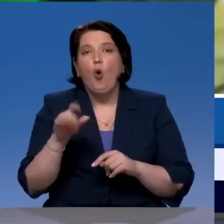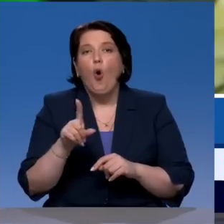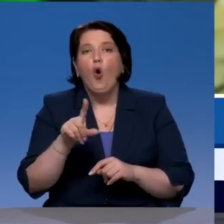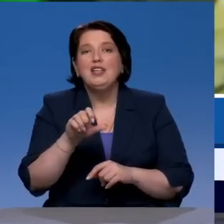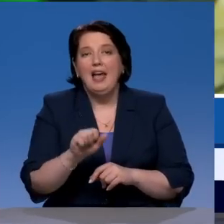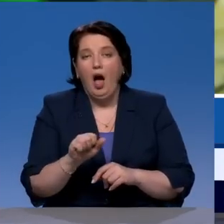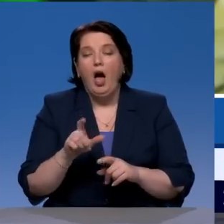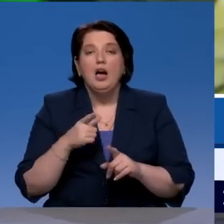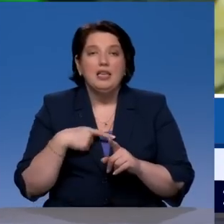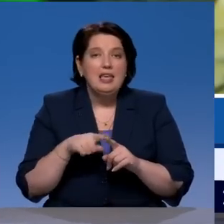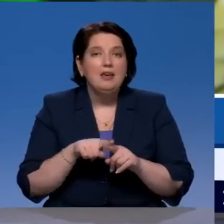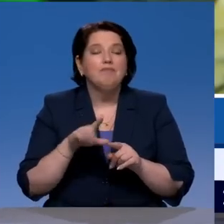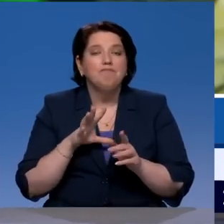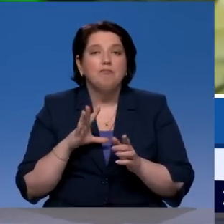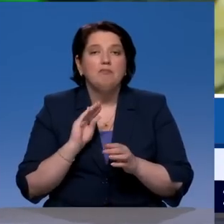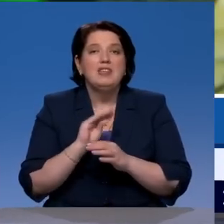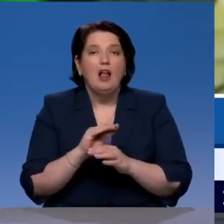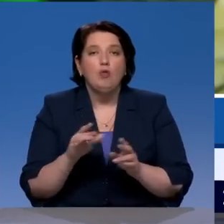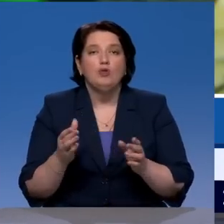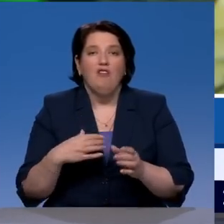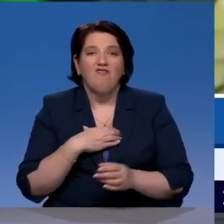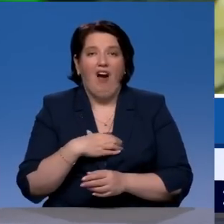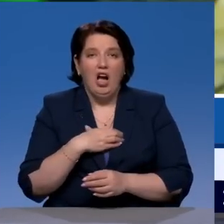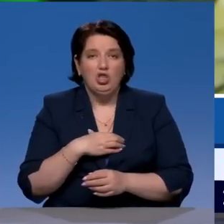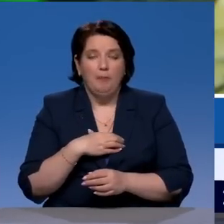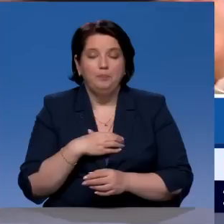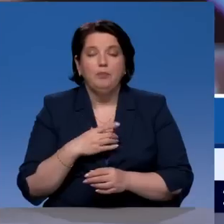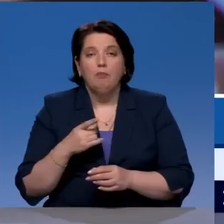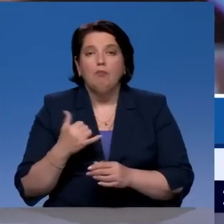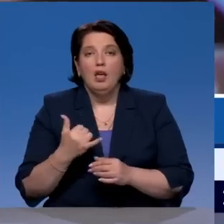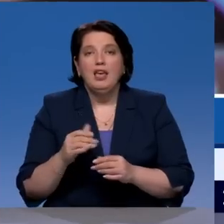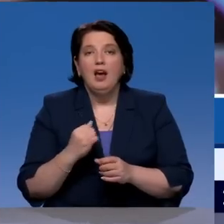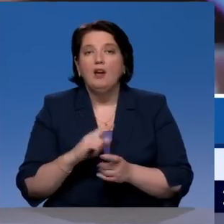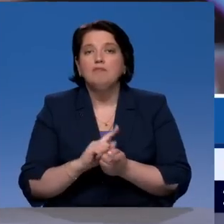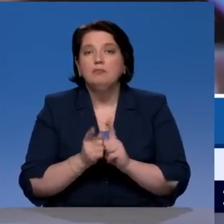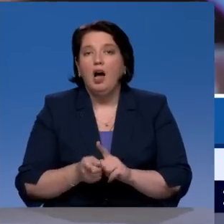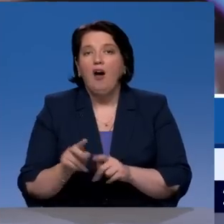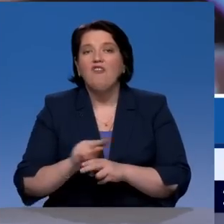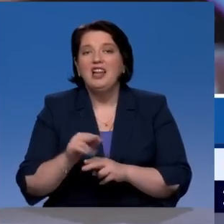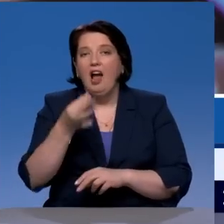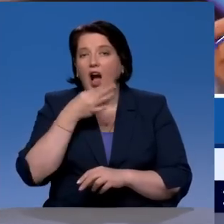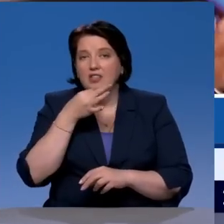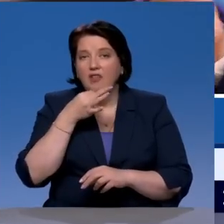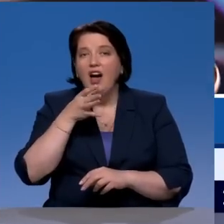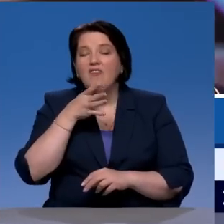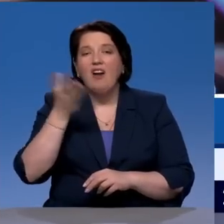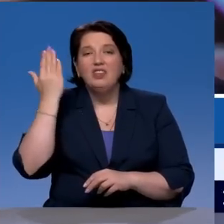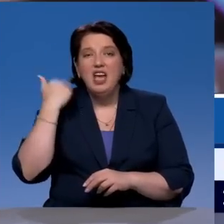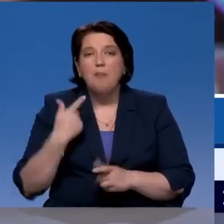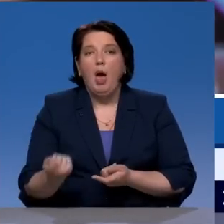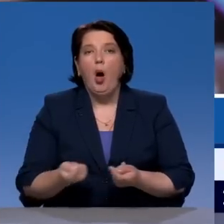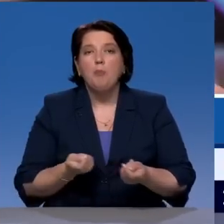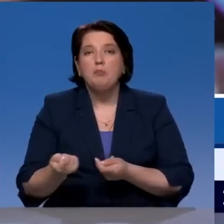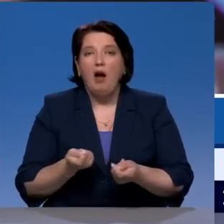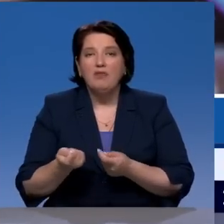мы этого не достигнем. Поэтому... Ну, в свое время в аптеках при наших царях, еще при Иване Грозном, я помню, да, нам рассказывали, продавали там что, мед,